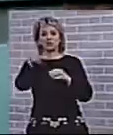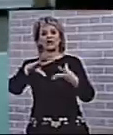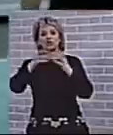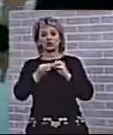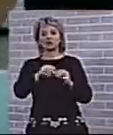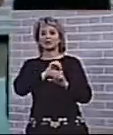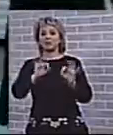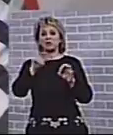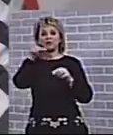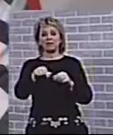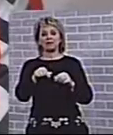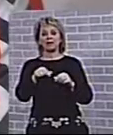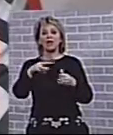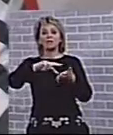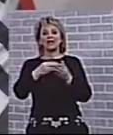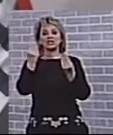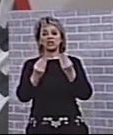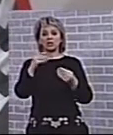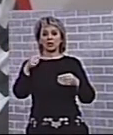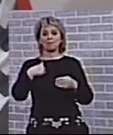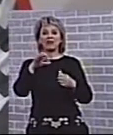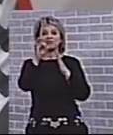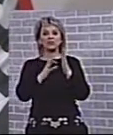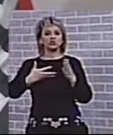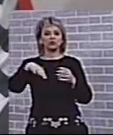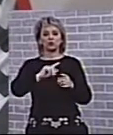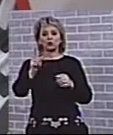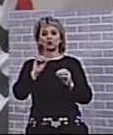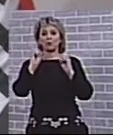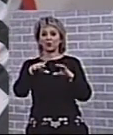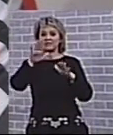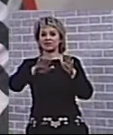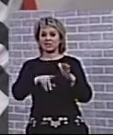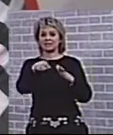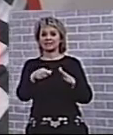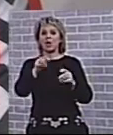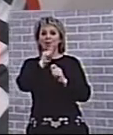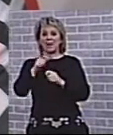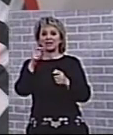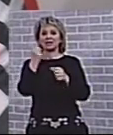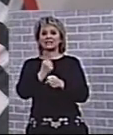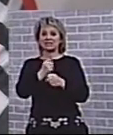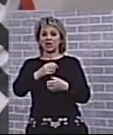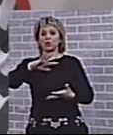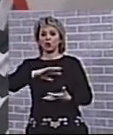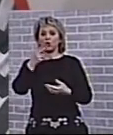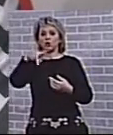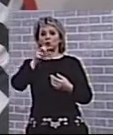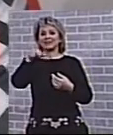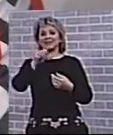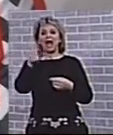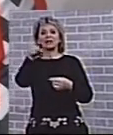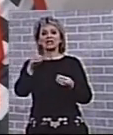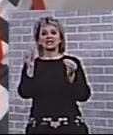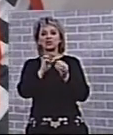Результат феноменальный. В плане игры мы, в принципе, все, что бросили вниз, подарок сделали вратарю Лунде, и она нас